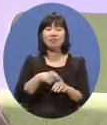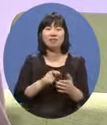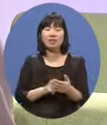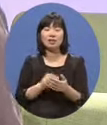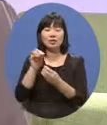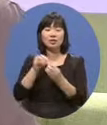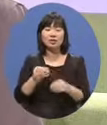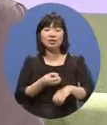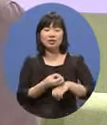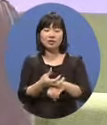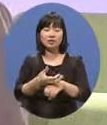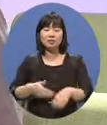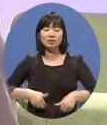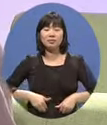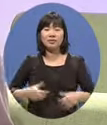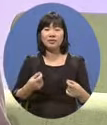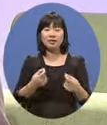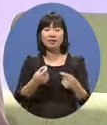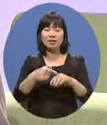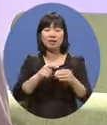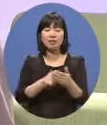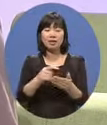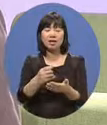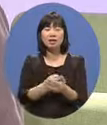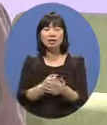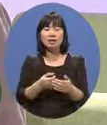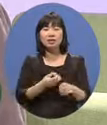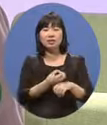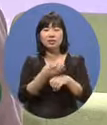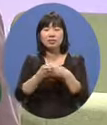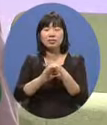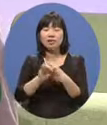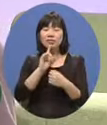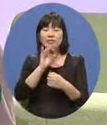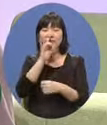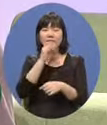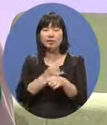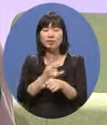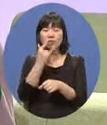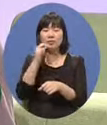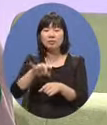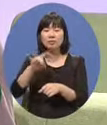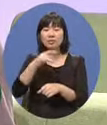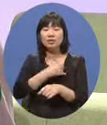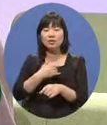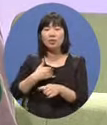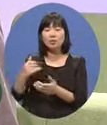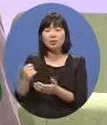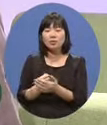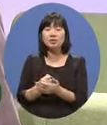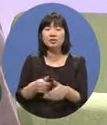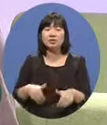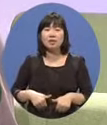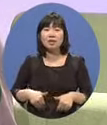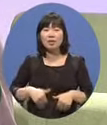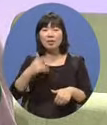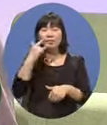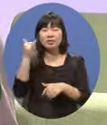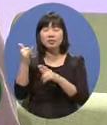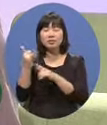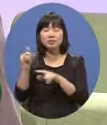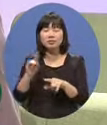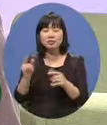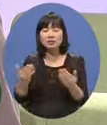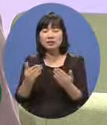마음을 전수해 주는 게 좋을 것 같아요. 근데 이런 마음을 전수해 주려면 말씀으로만 하시면 안 되고 부모님이 먼저 여유로워져야 되거든요. 우리